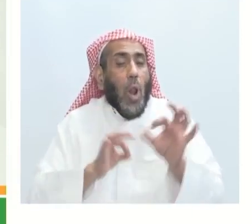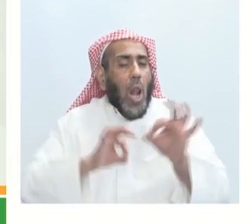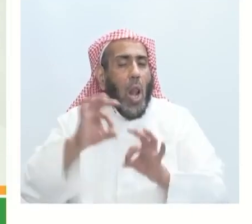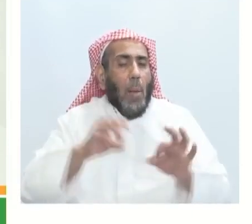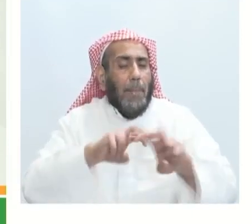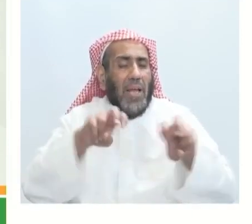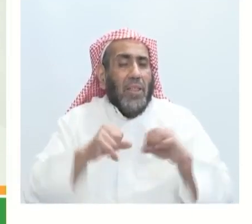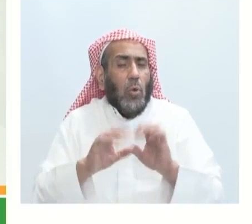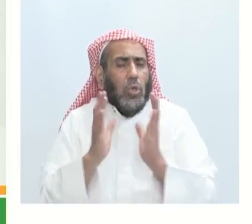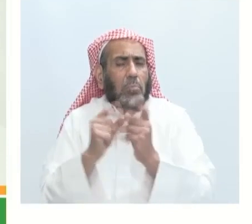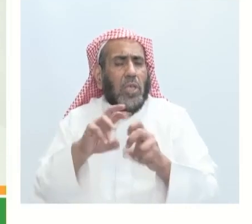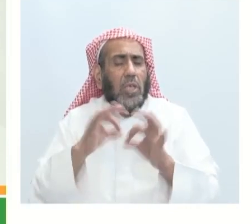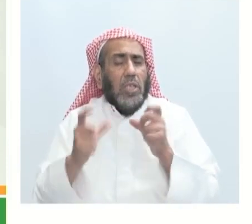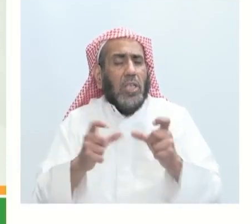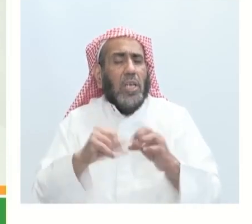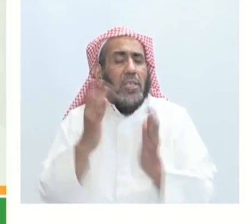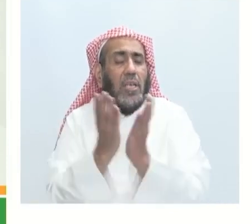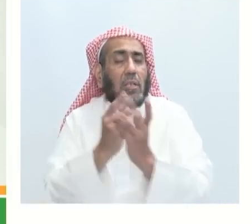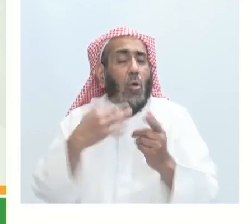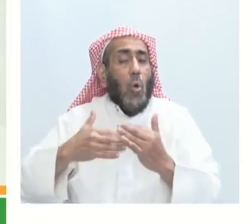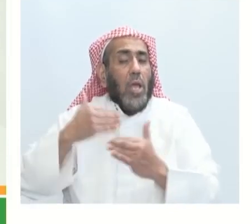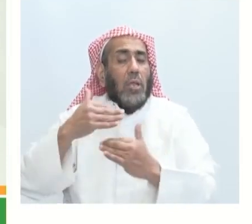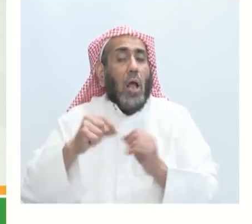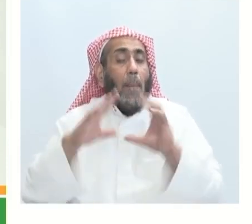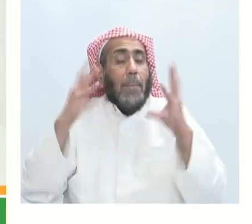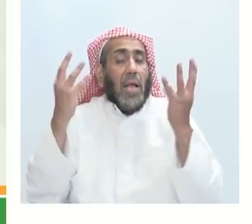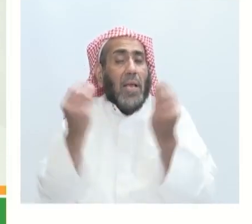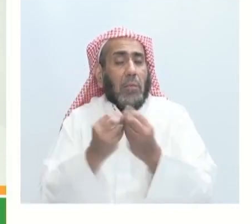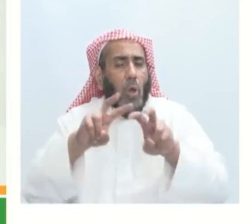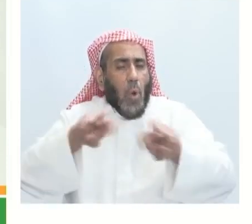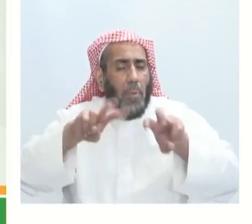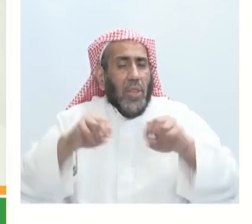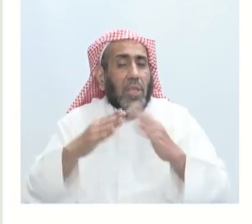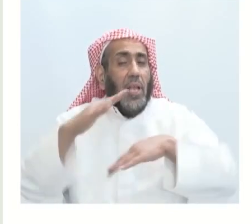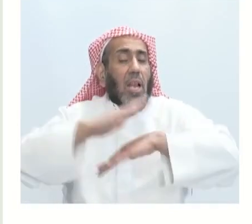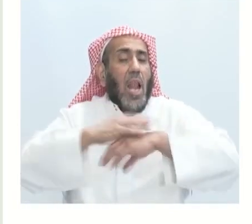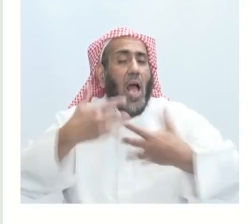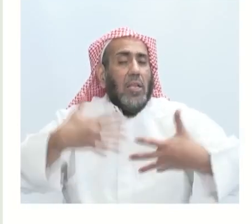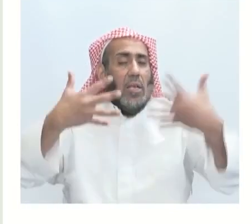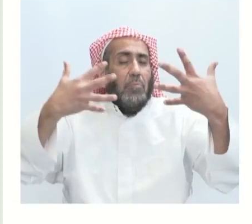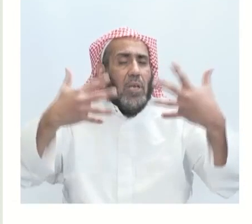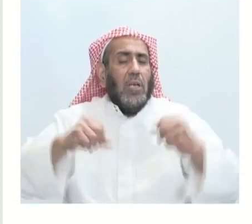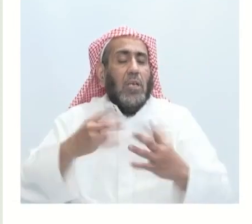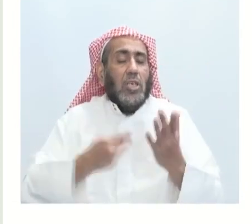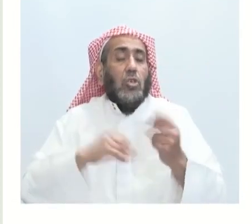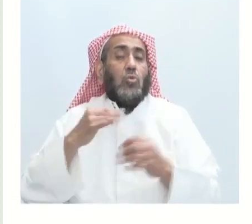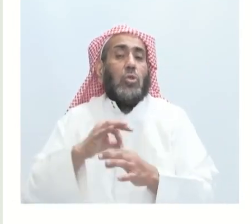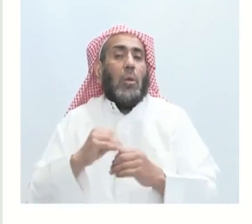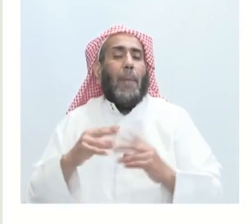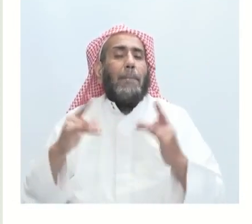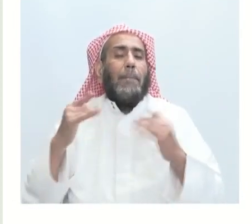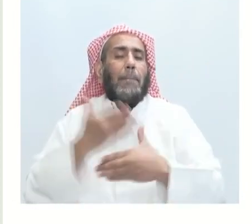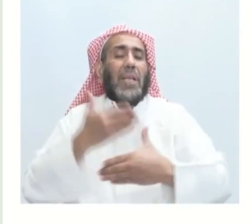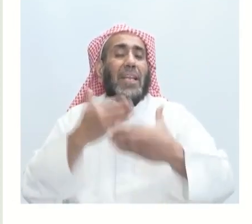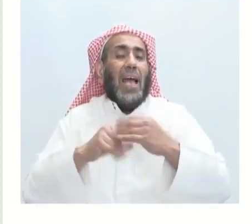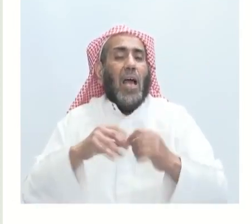ورصد جميع الدراسات التي تعنى بالادب السعودي واثراء المكان كانه العلميه والبحثيه للادب السعودي بناء جسور ايضا التواصل بين